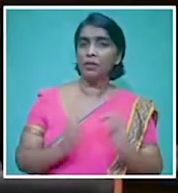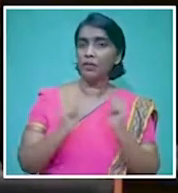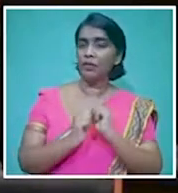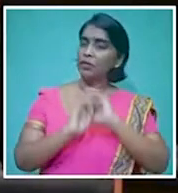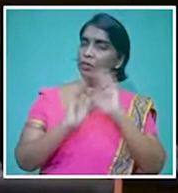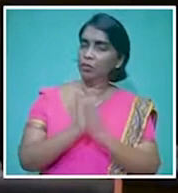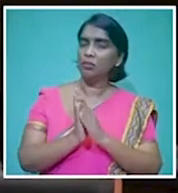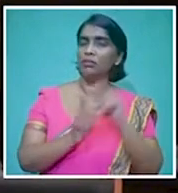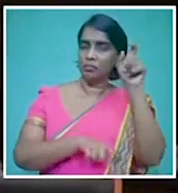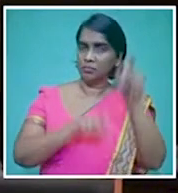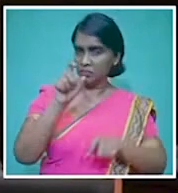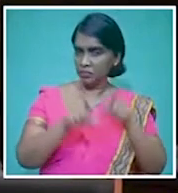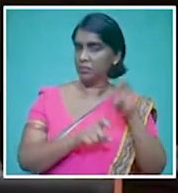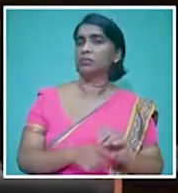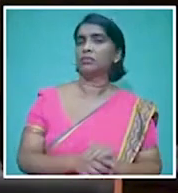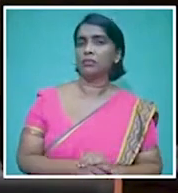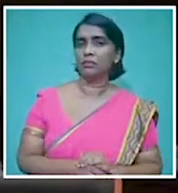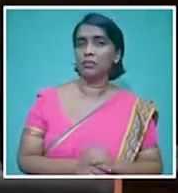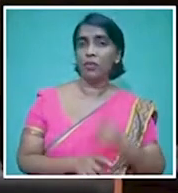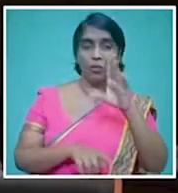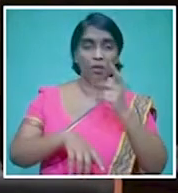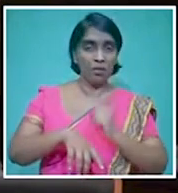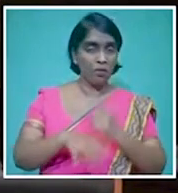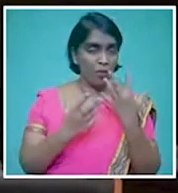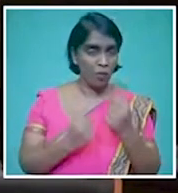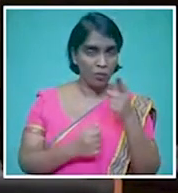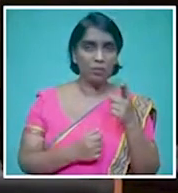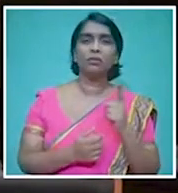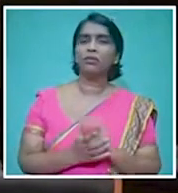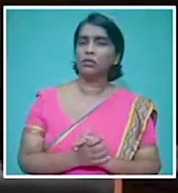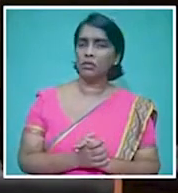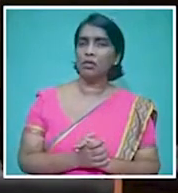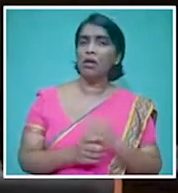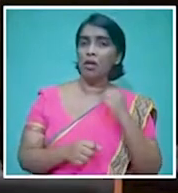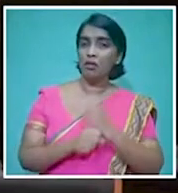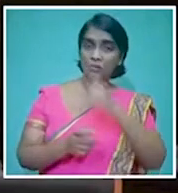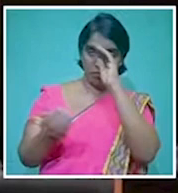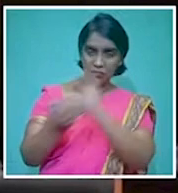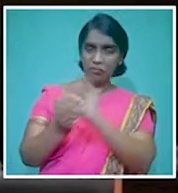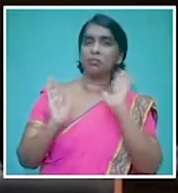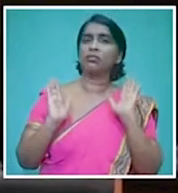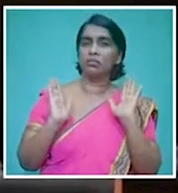හැම නිලධාරියෙක්ම එහෙම අවස්ථාවක් වුණොත් ආණ්ඩුව ආරක්ෂා කරන්න